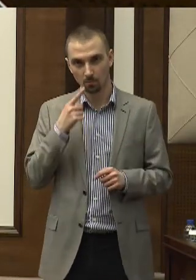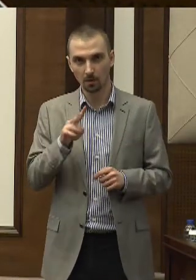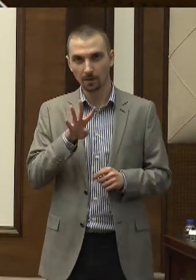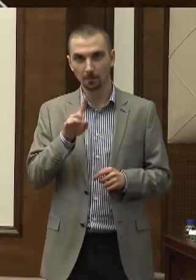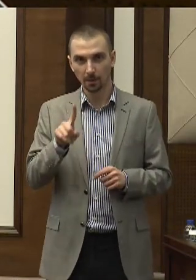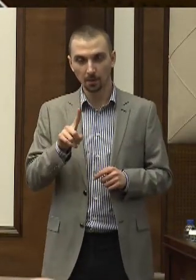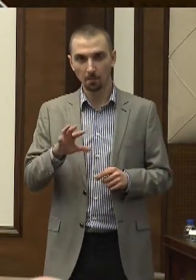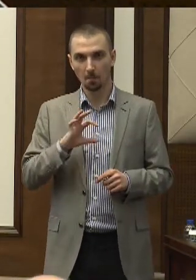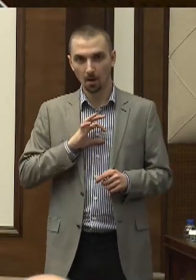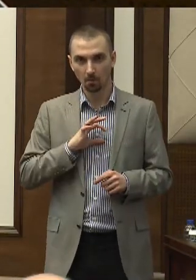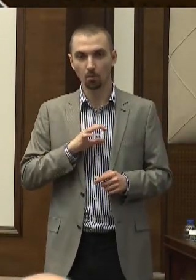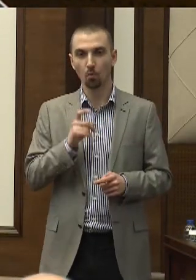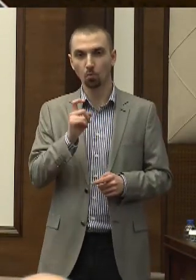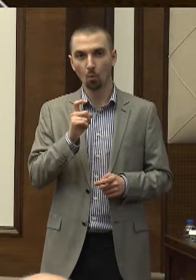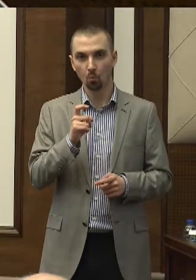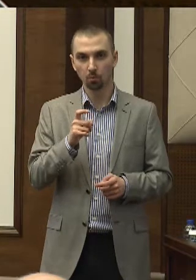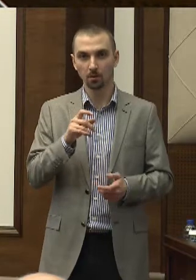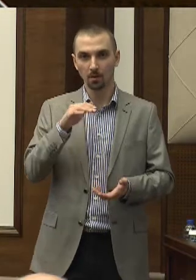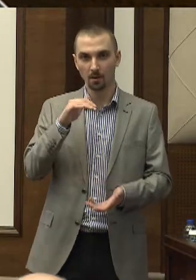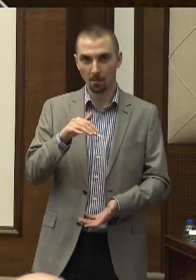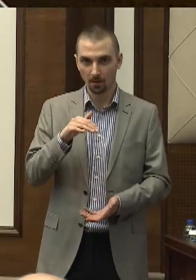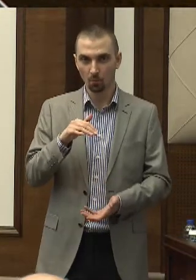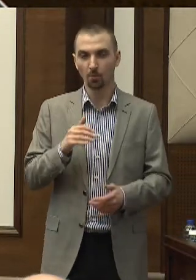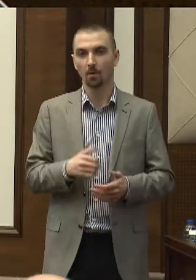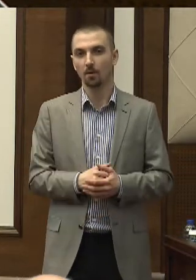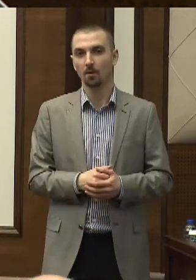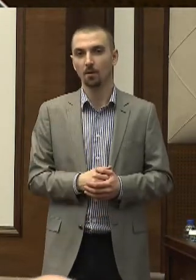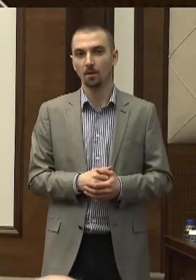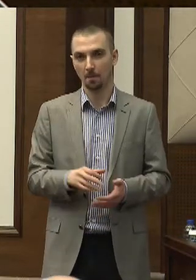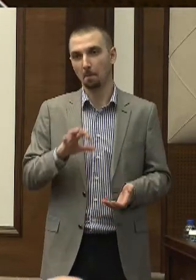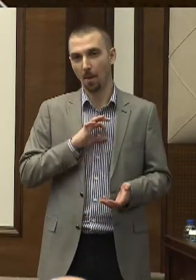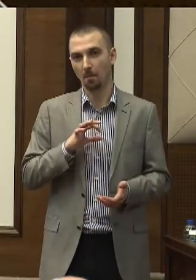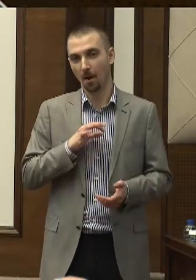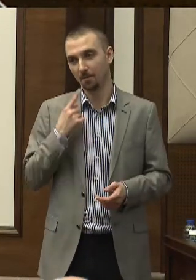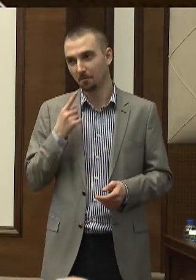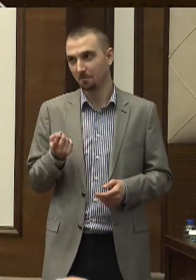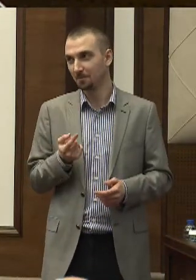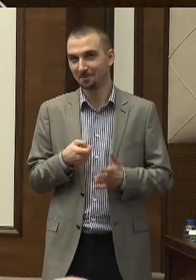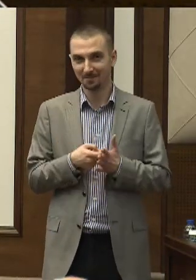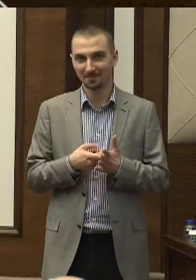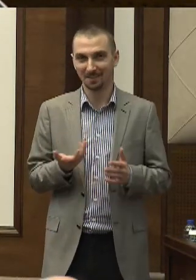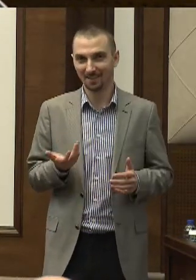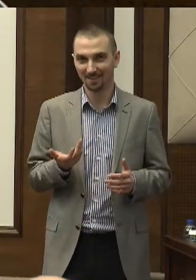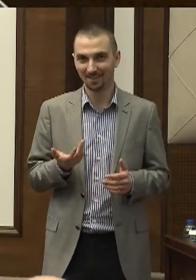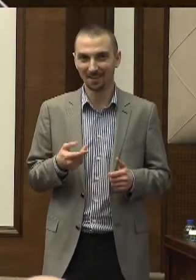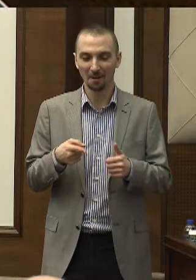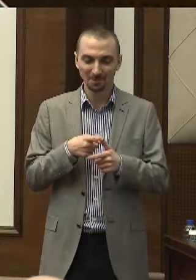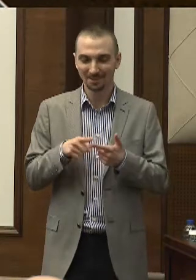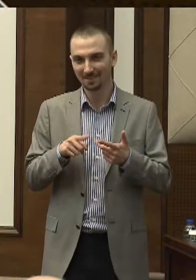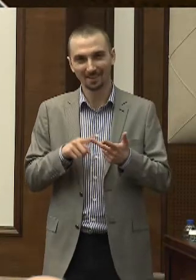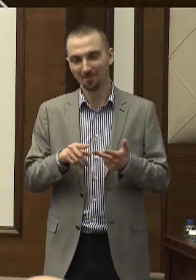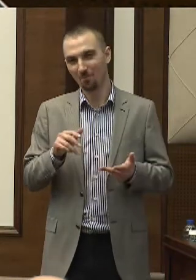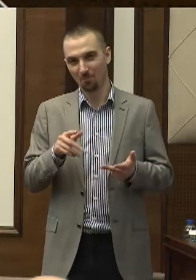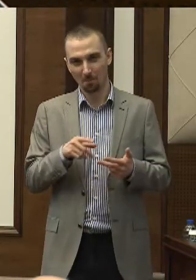madalya, 9 kupa. Ne? Madalya 10. mu, 15. mi, 1. mi? Madalya olarak yazdım başkanım. Şu an hemen hızlıca istedim çünkü.